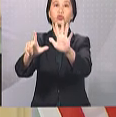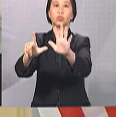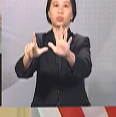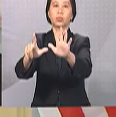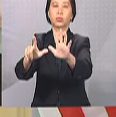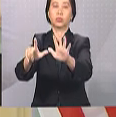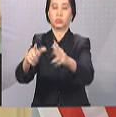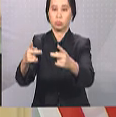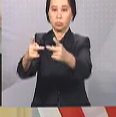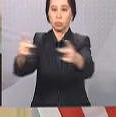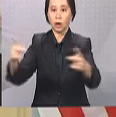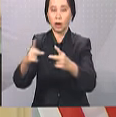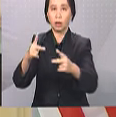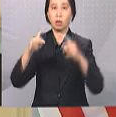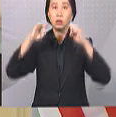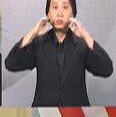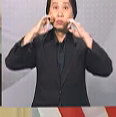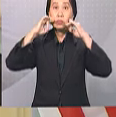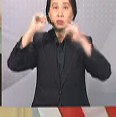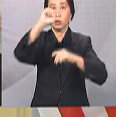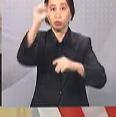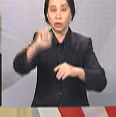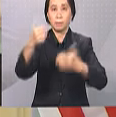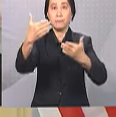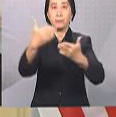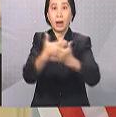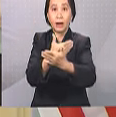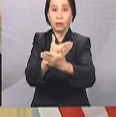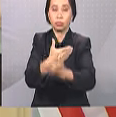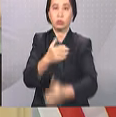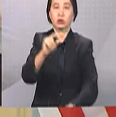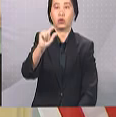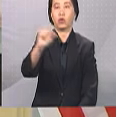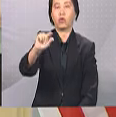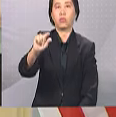di kawasan Selayang Baru, Gombak, Selangor.